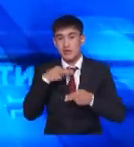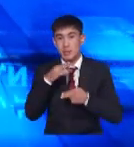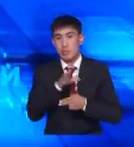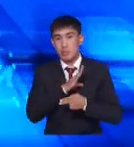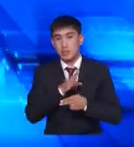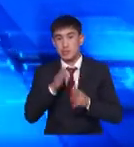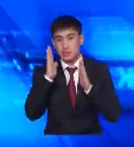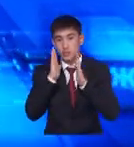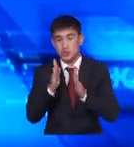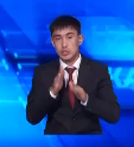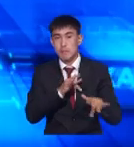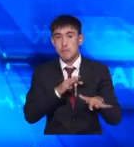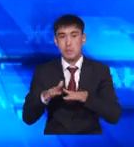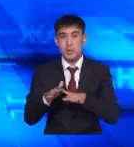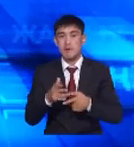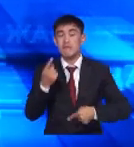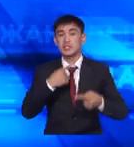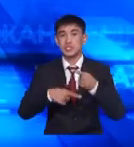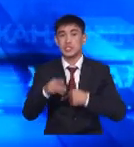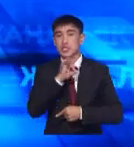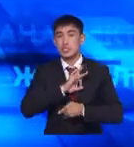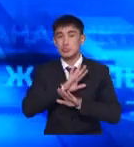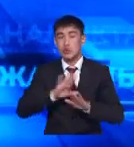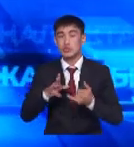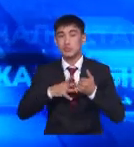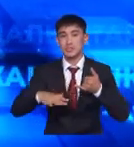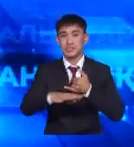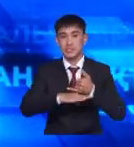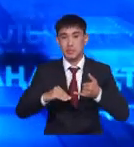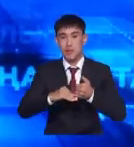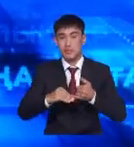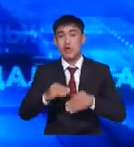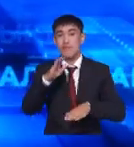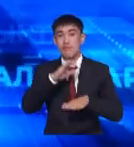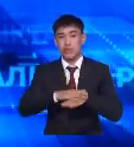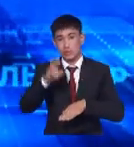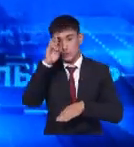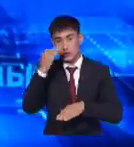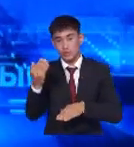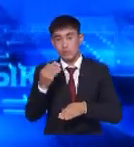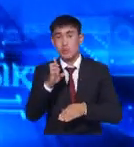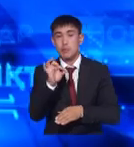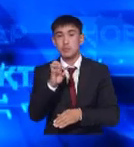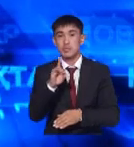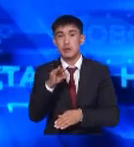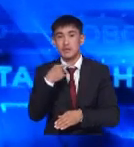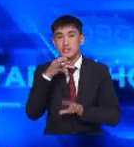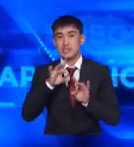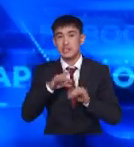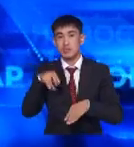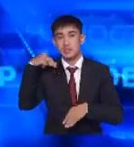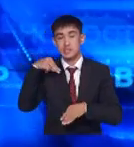внимание было сосредоточено на мерах по возвращению неиспользуемых земель в фонд государства ббт Исабаев также